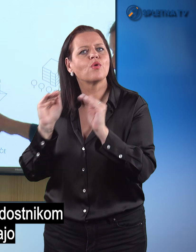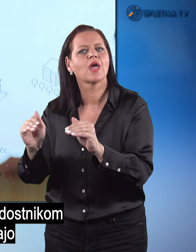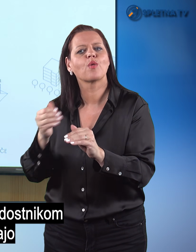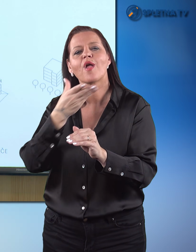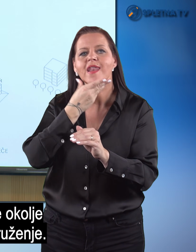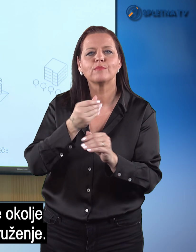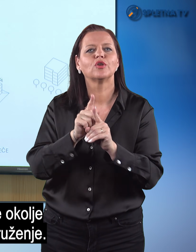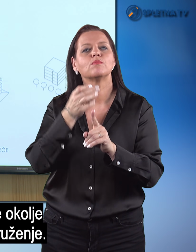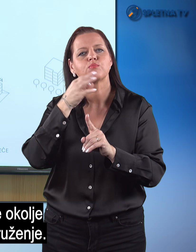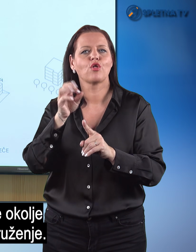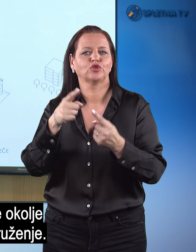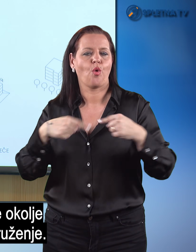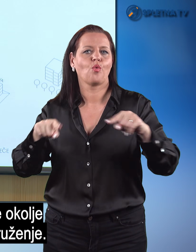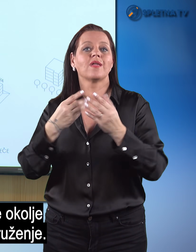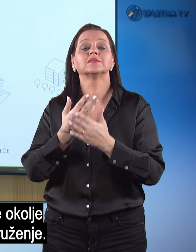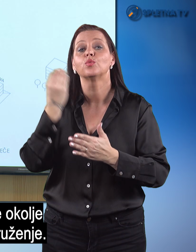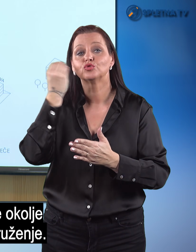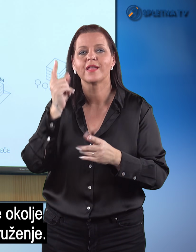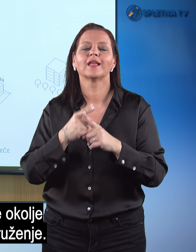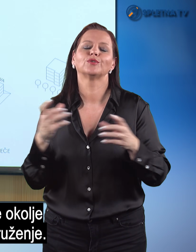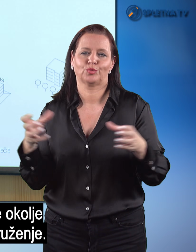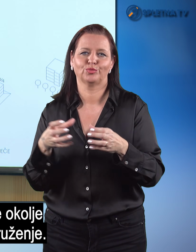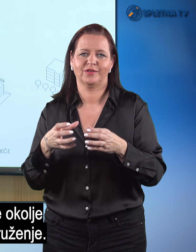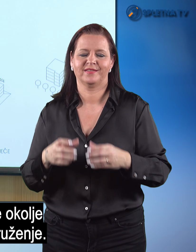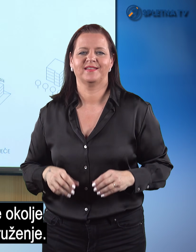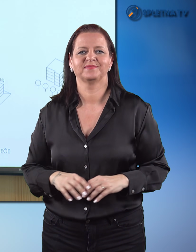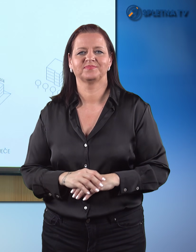lepše in boljše okolje za učenje in druženje.